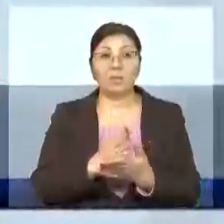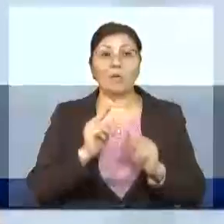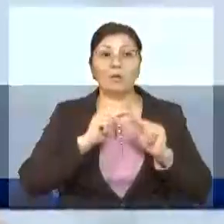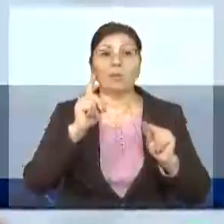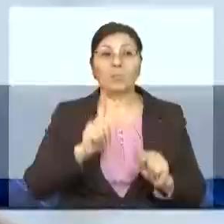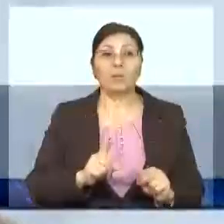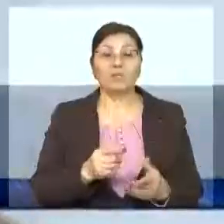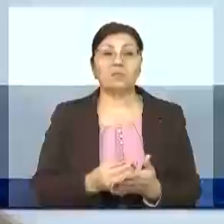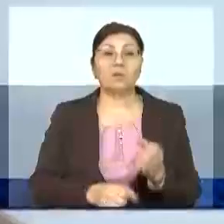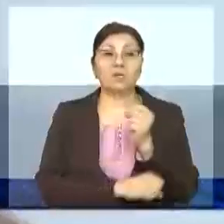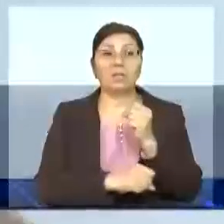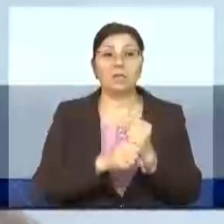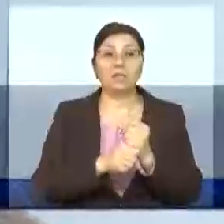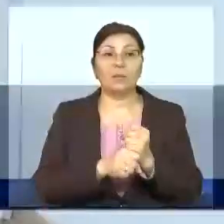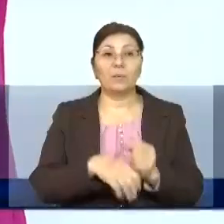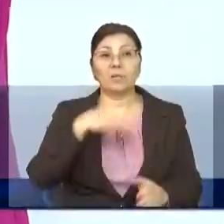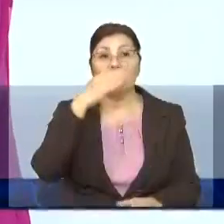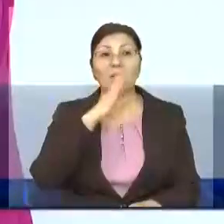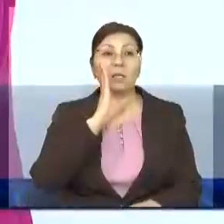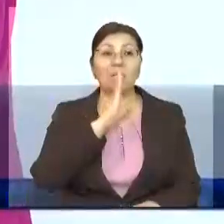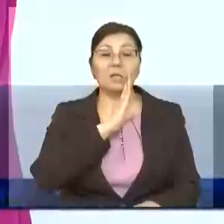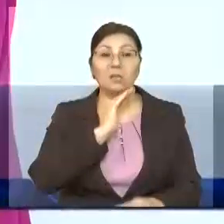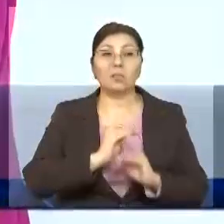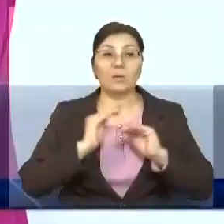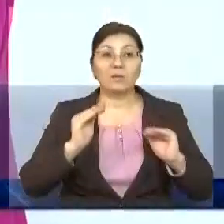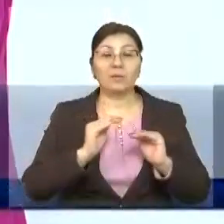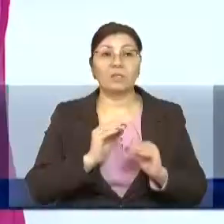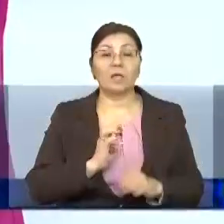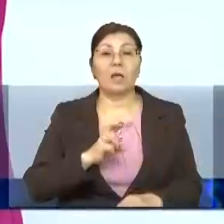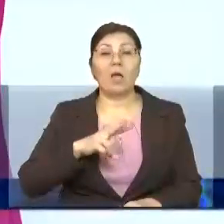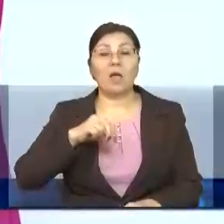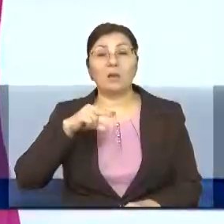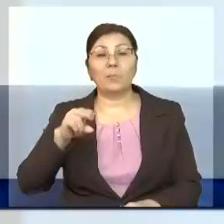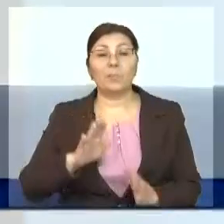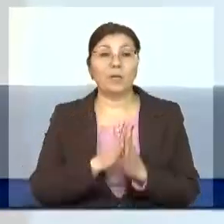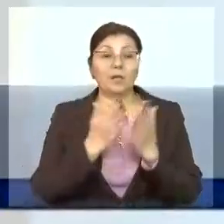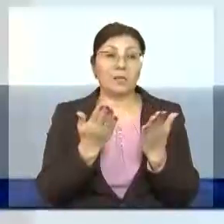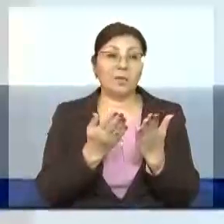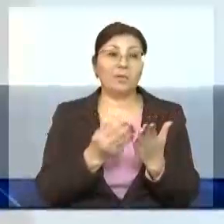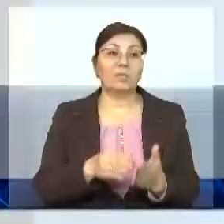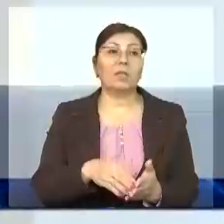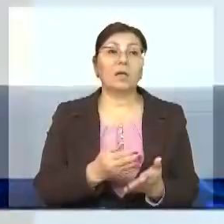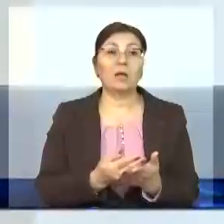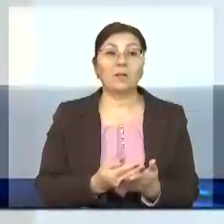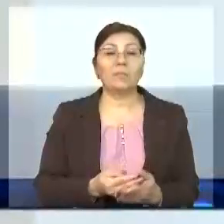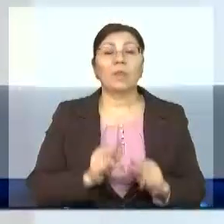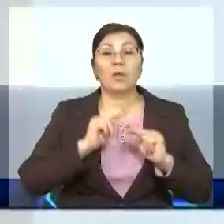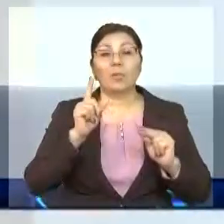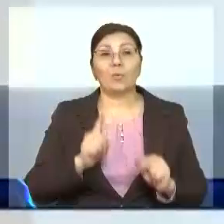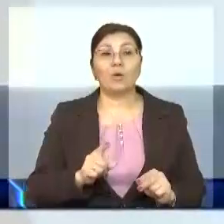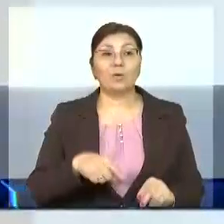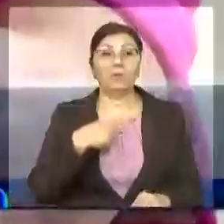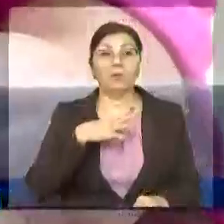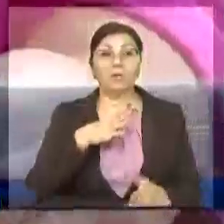есін әріптестері, тіпті ата-аналар мен оқушылары да әліппедегі апай деп атайды екен. Расымен де Зейнегүл Күзенованың